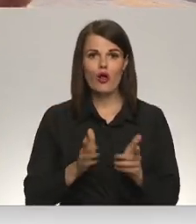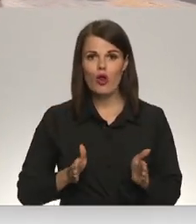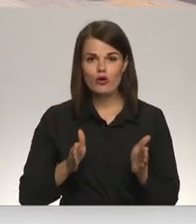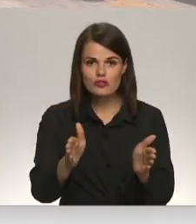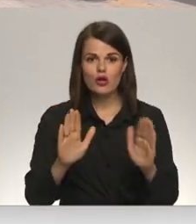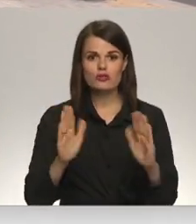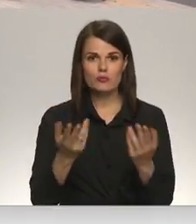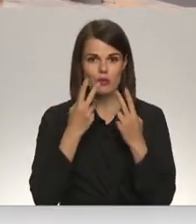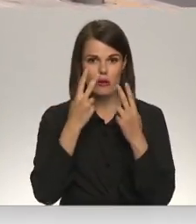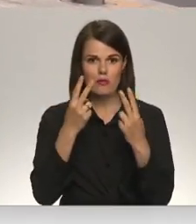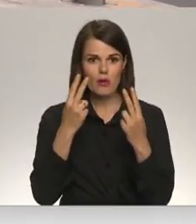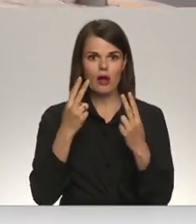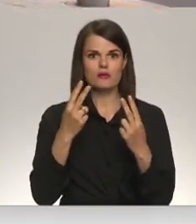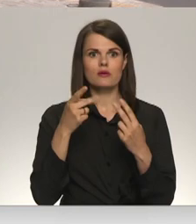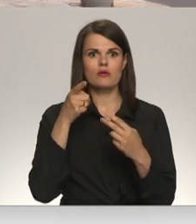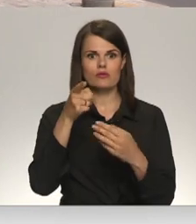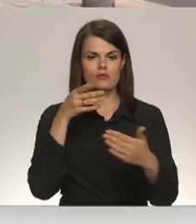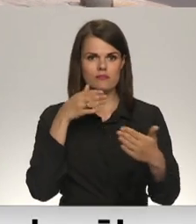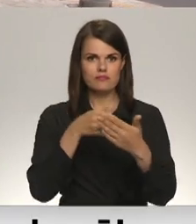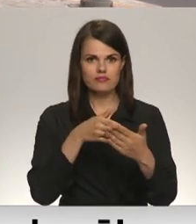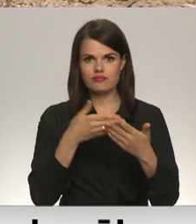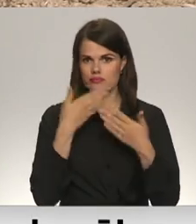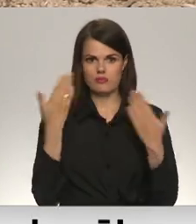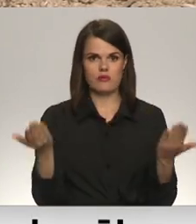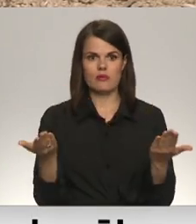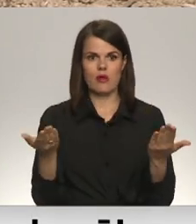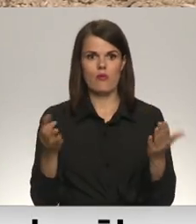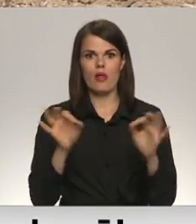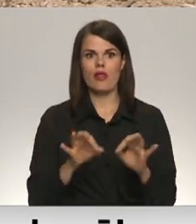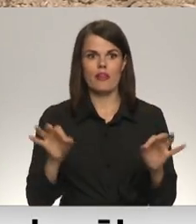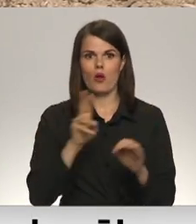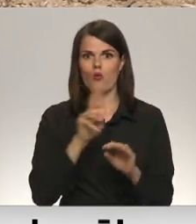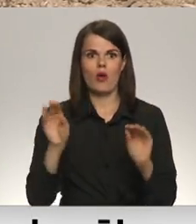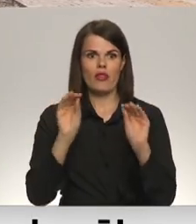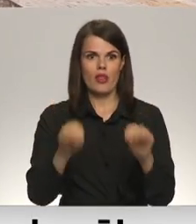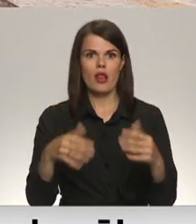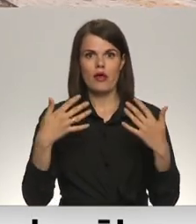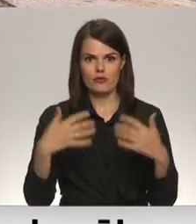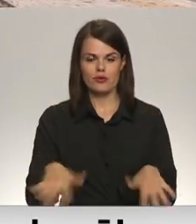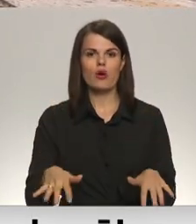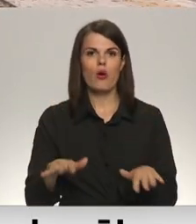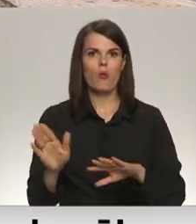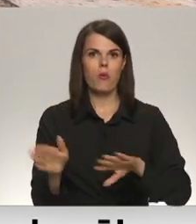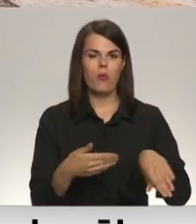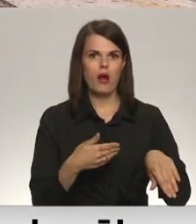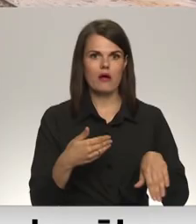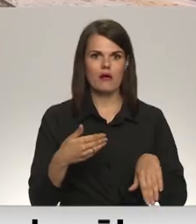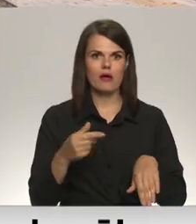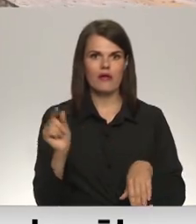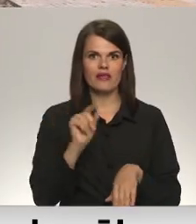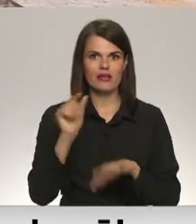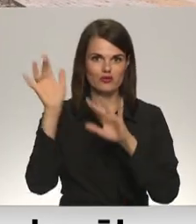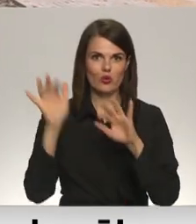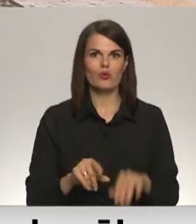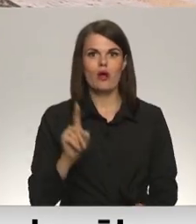redziet, apskatieties, ne tur nepieiet, nekur, bet neko neliek, redziet. Jau pagājis, jau drīz rudens